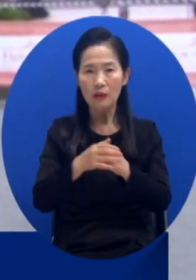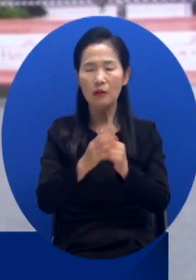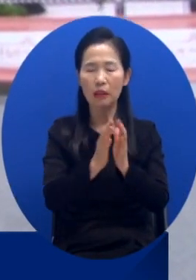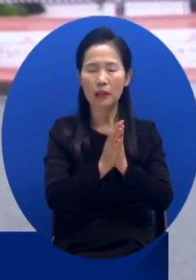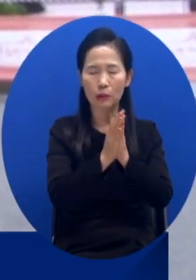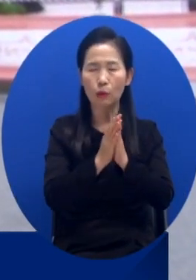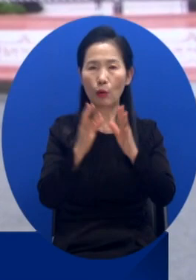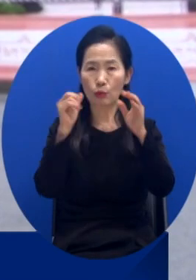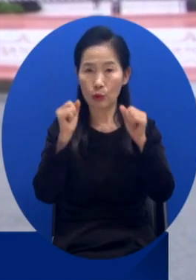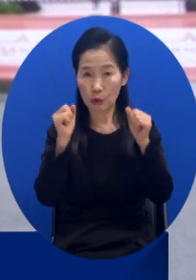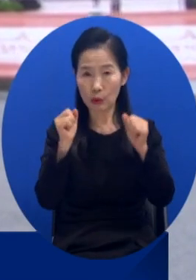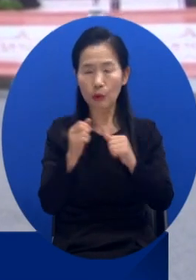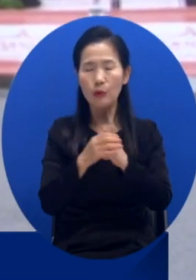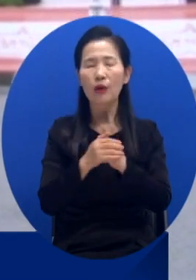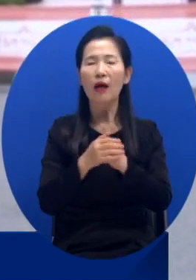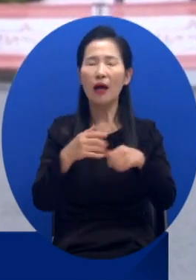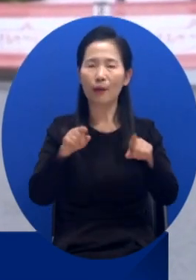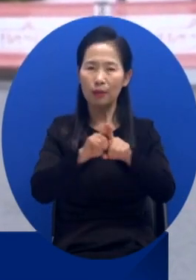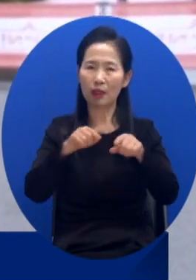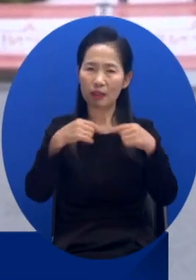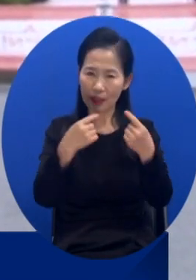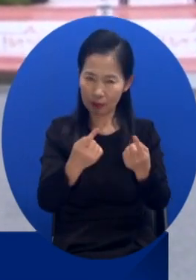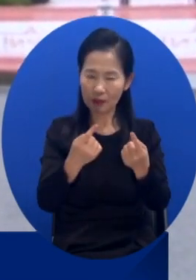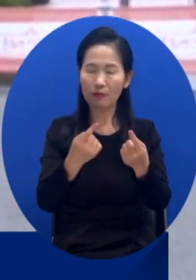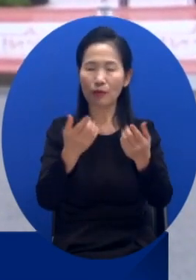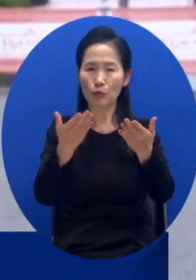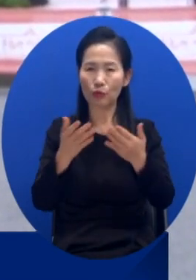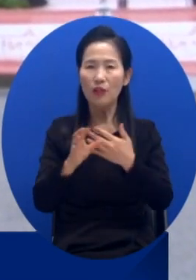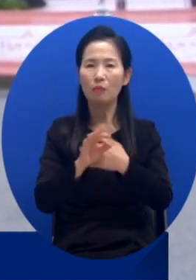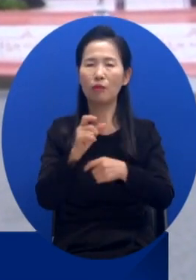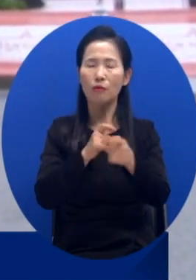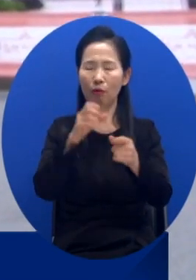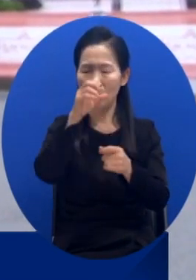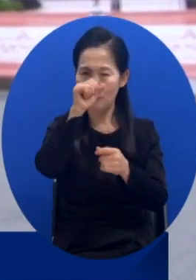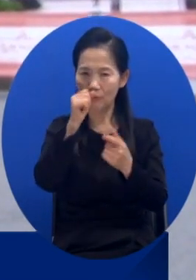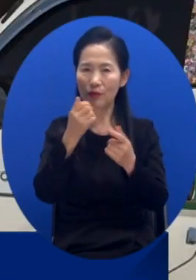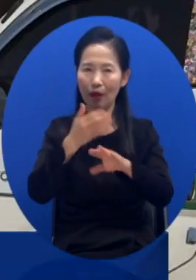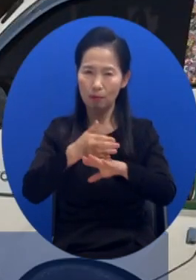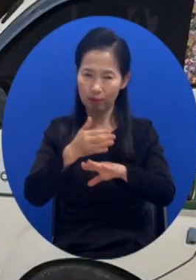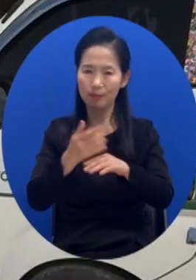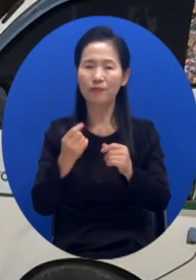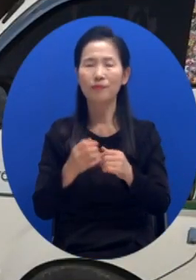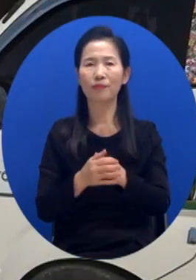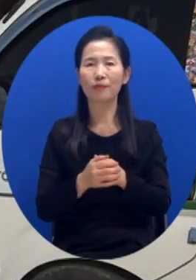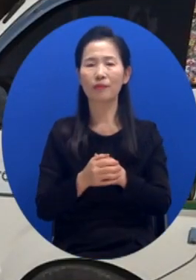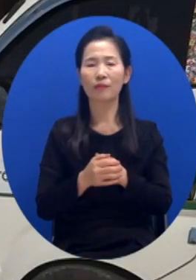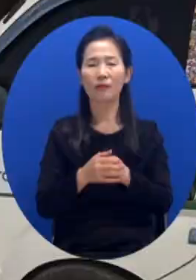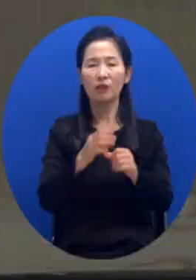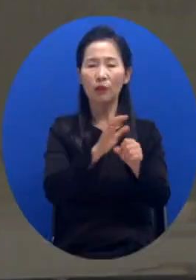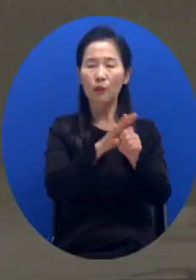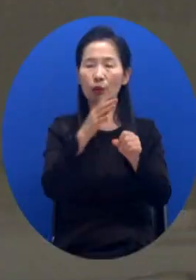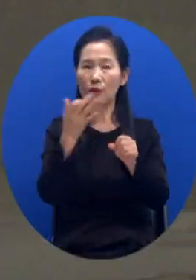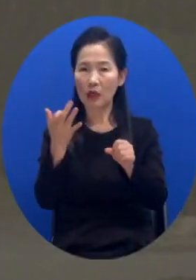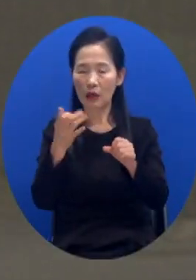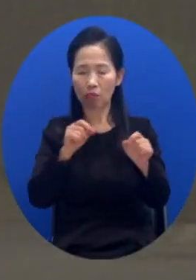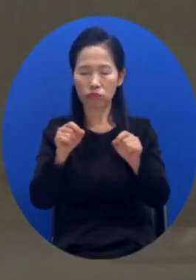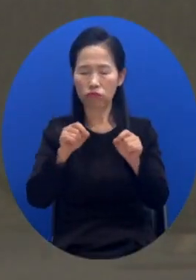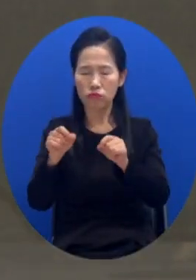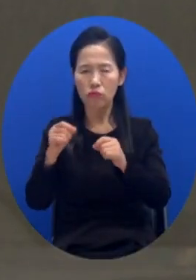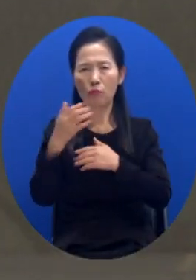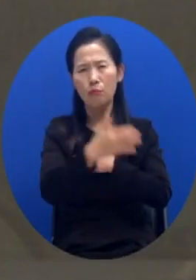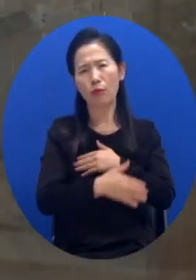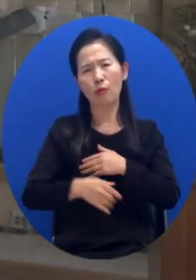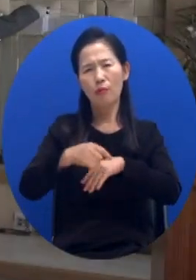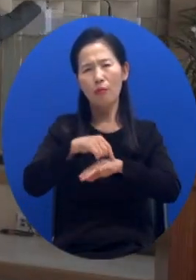기도운동이 같이 참여해 주신다면 참 감사하겠습니다. 코로나 사태의 장기화로 몸도